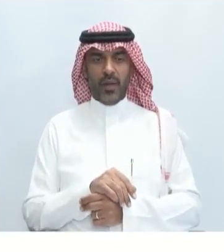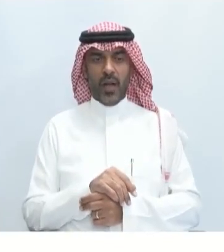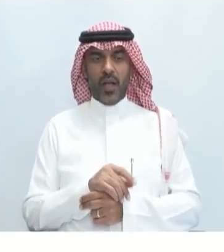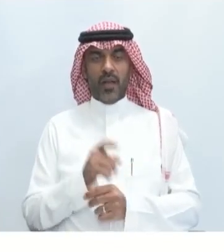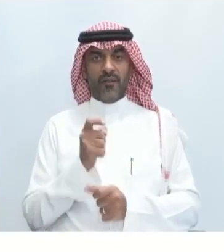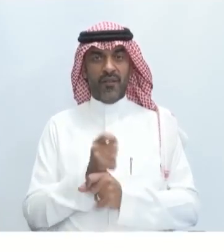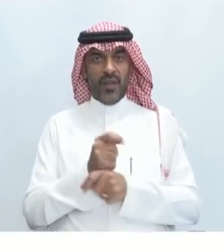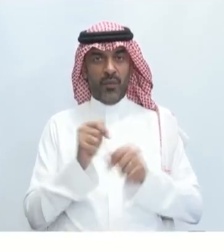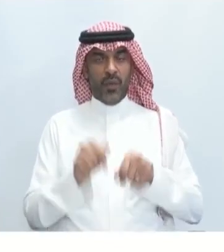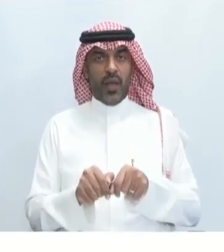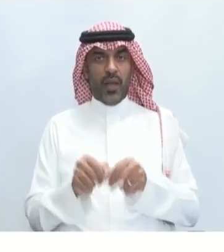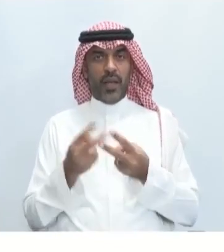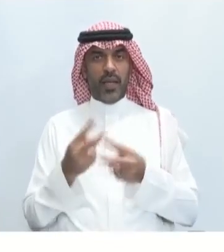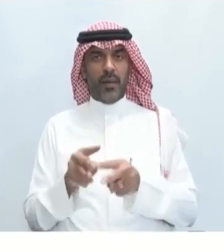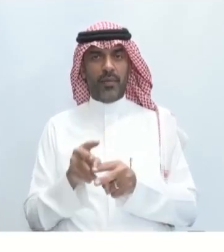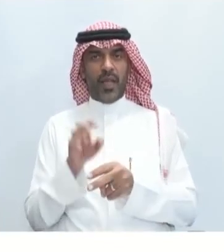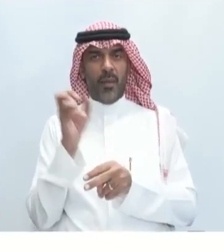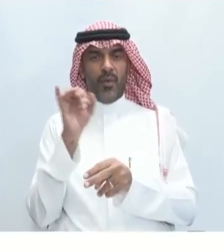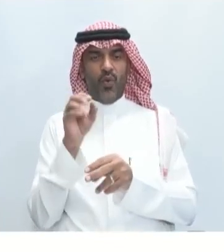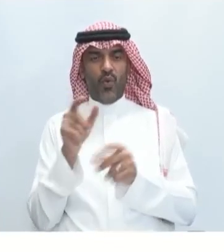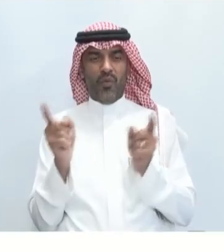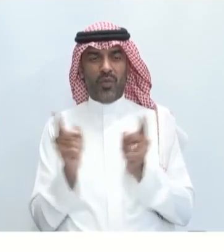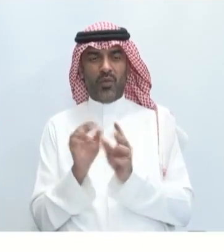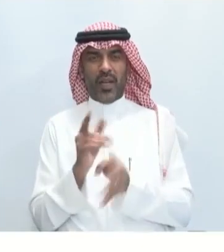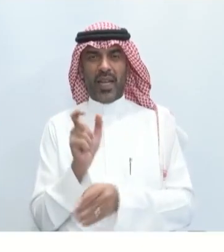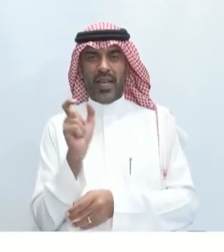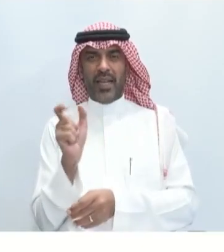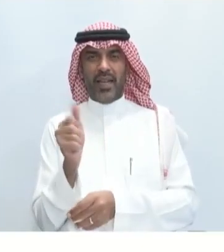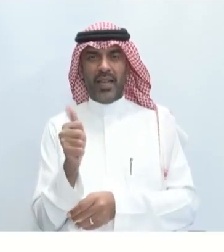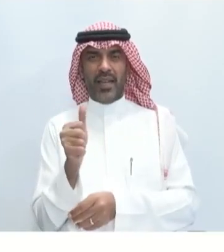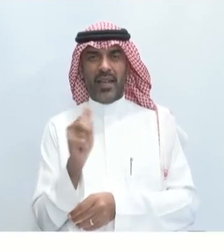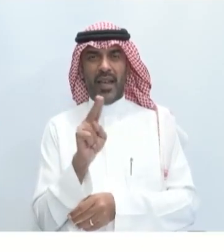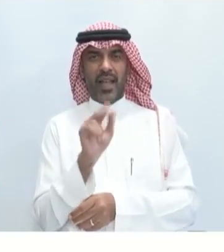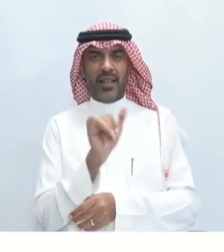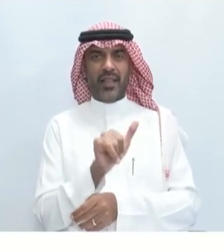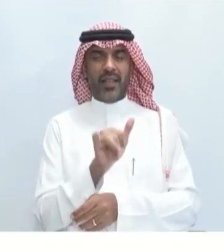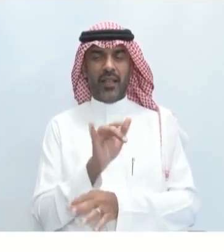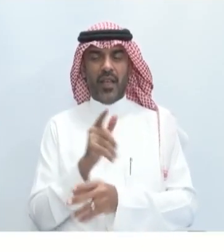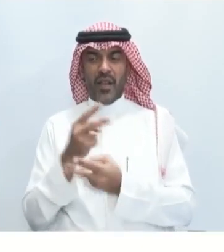مبدوءا باحد الحروف المجموعه في كلمه ناتي